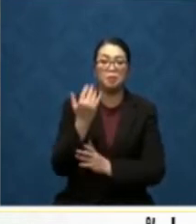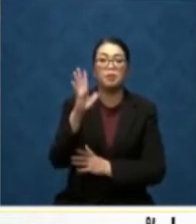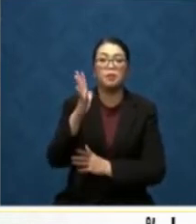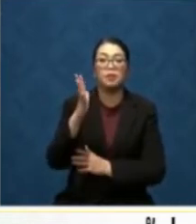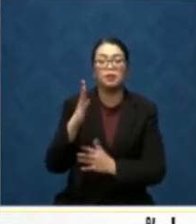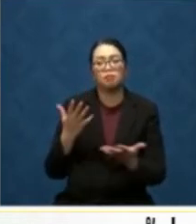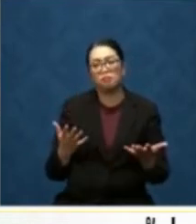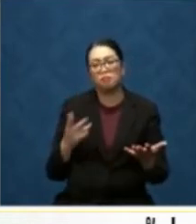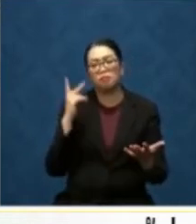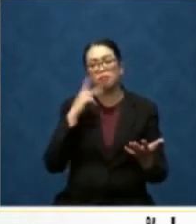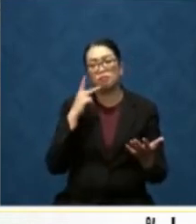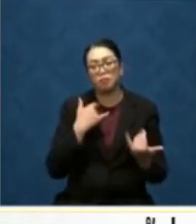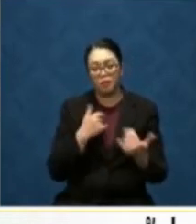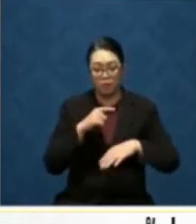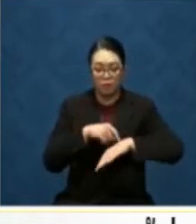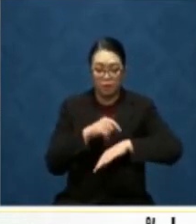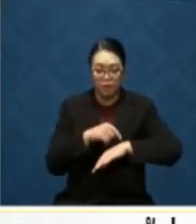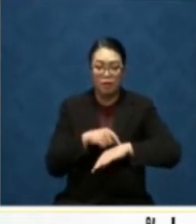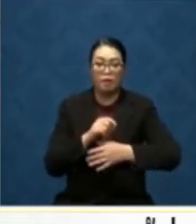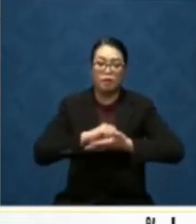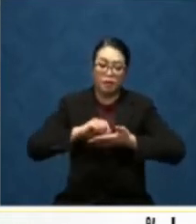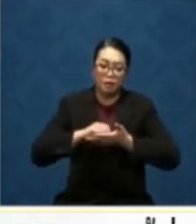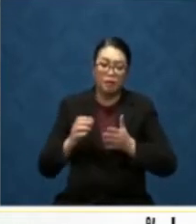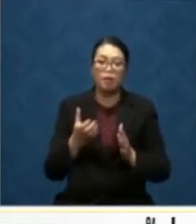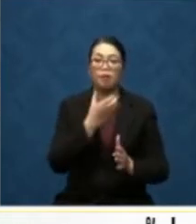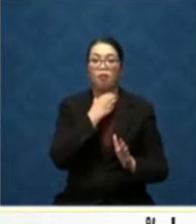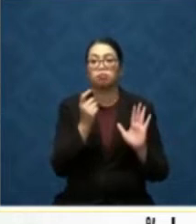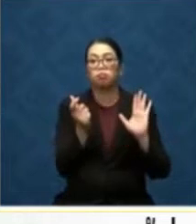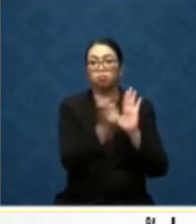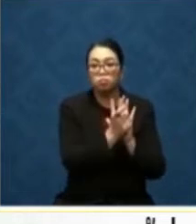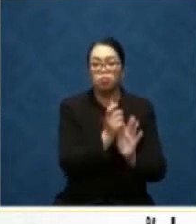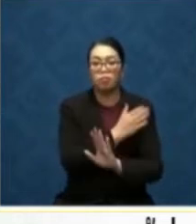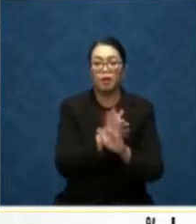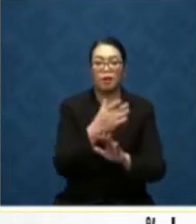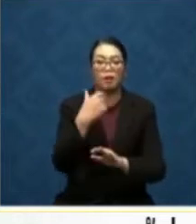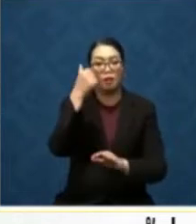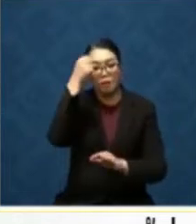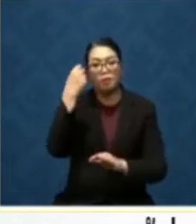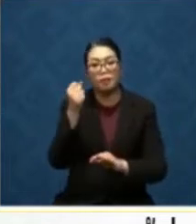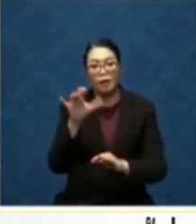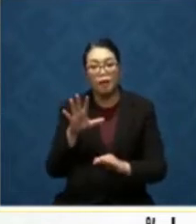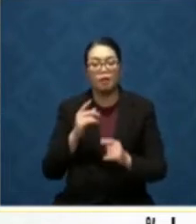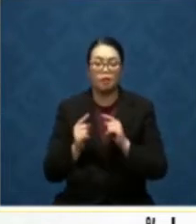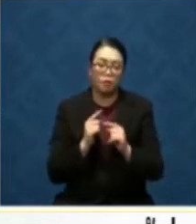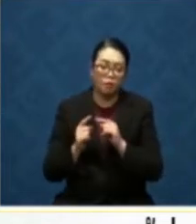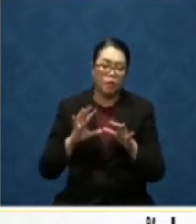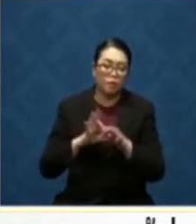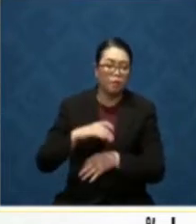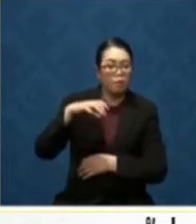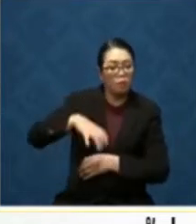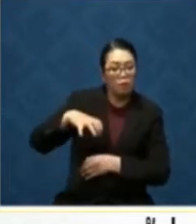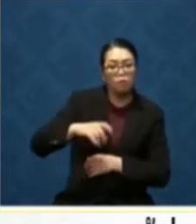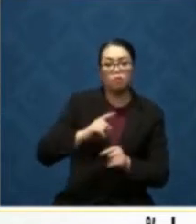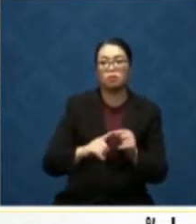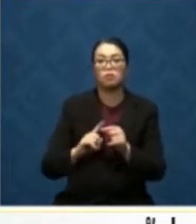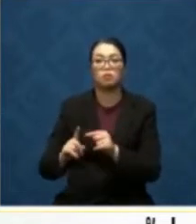ทางมังระยะเวลาที่เขียนฟรกลไปเลยวาตทำใหเสจภายใ 15 วันนเรากำลงคุยถงองคกรขนาดให